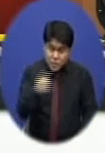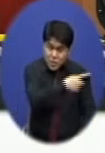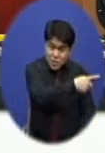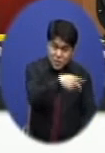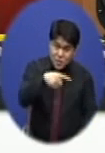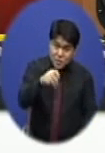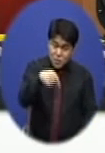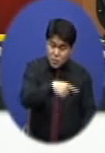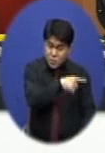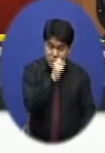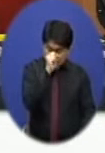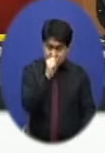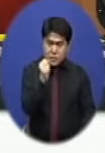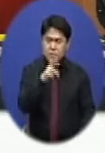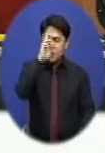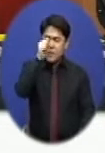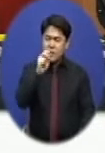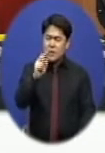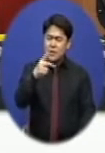오늘. 네, 네, 네. 또 박현빈의 또